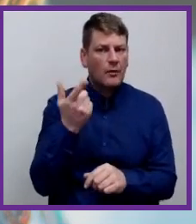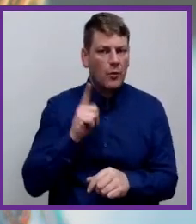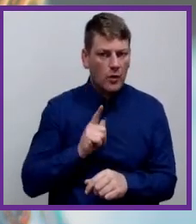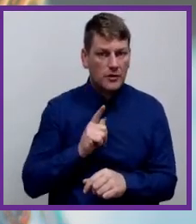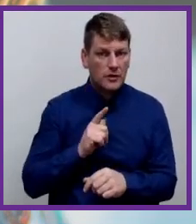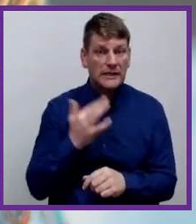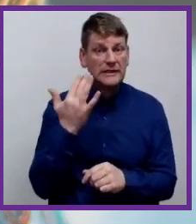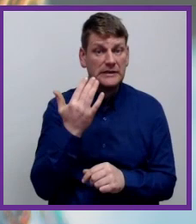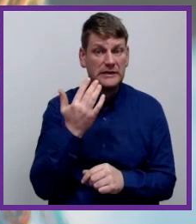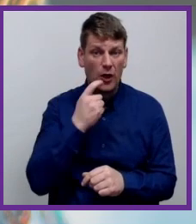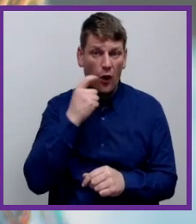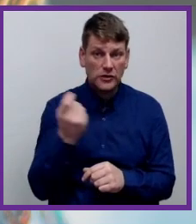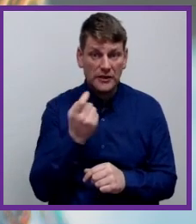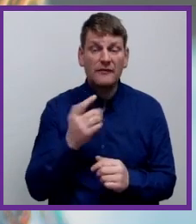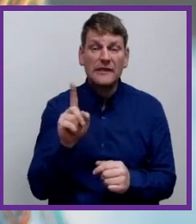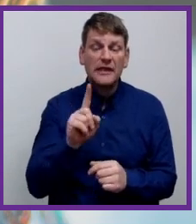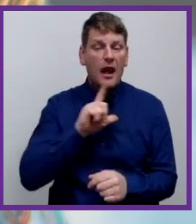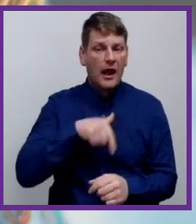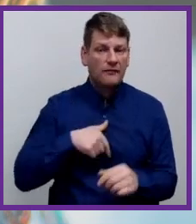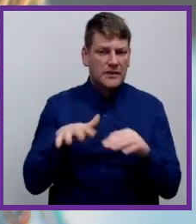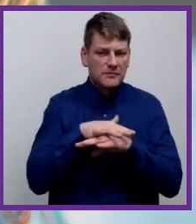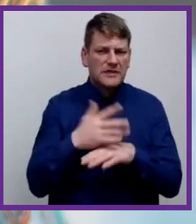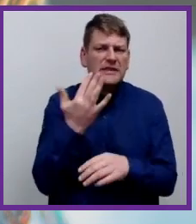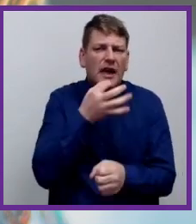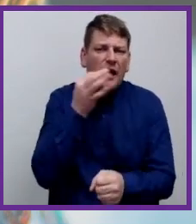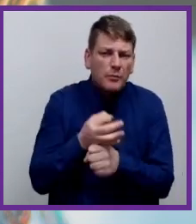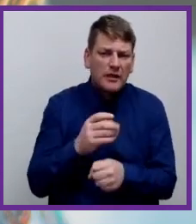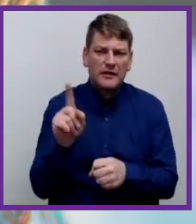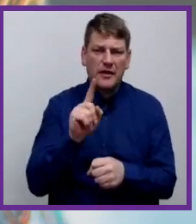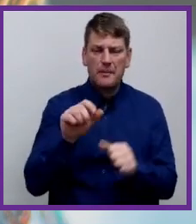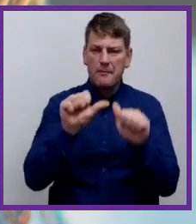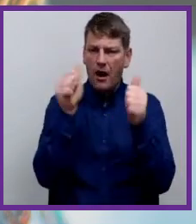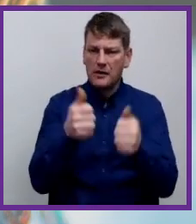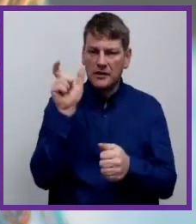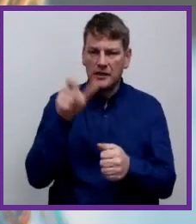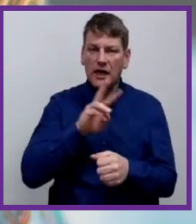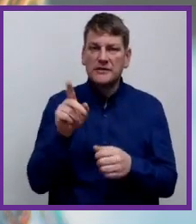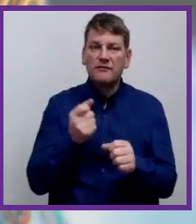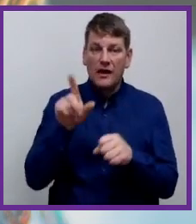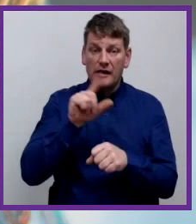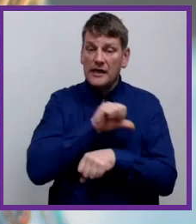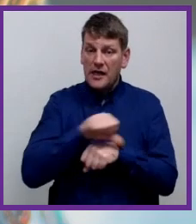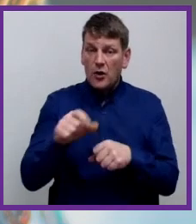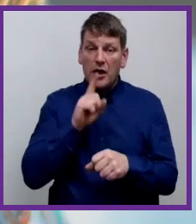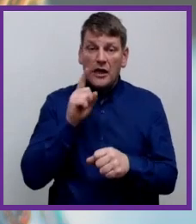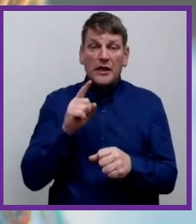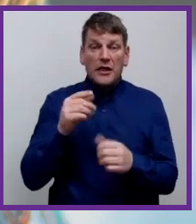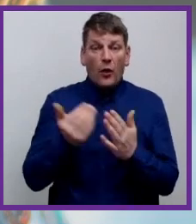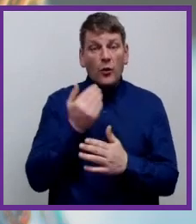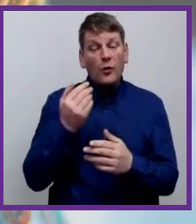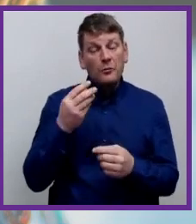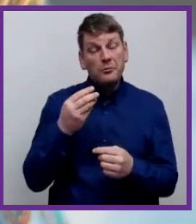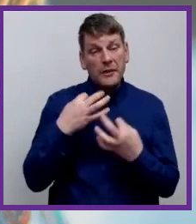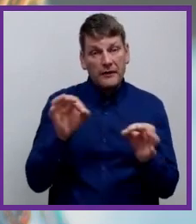Cik konservatīvi ir Latvijas sabiedrība? Cik atbildīgi ir mākslinieki, kas vairāk ierobežo jaunības brīvību? Valdības